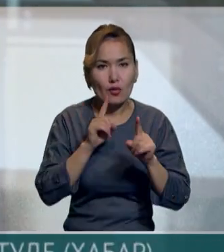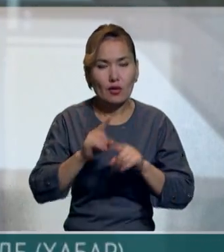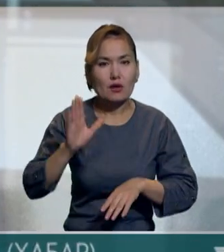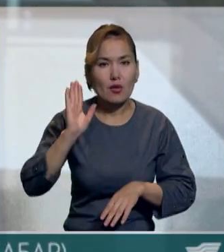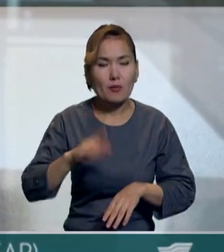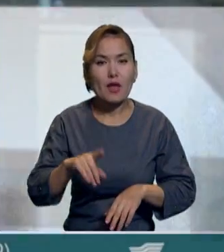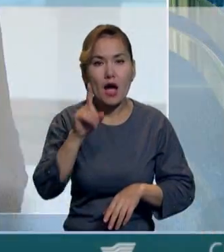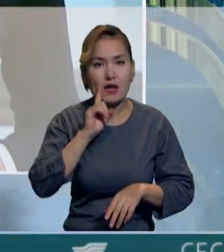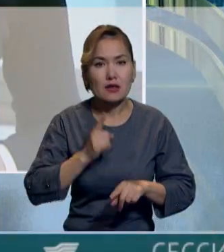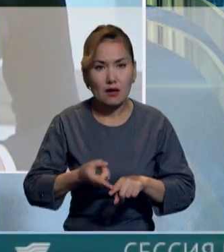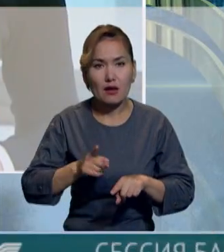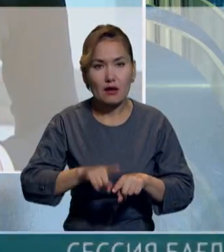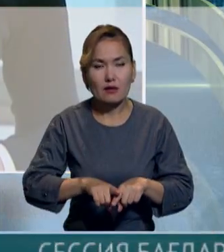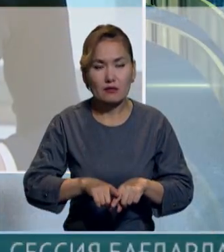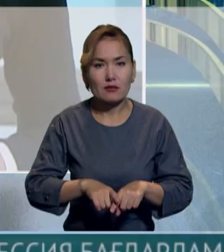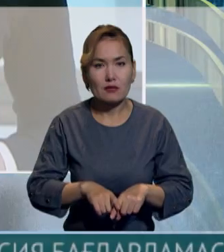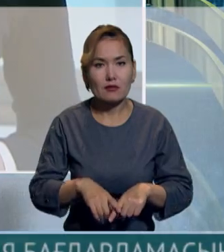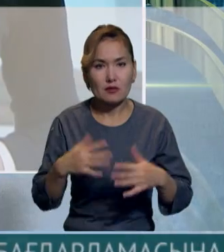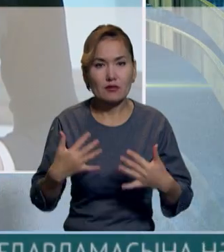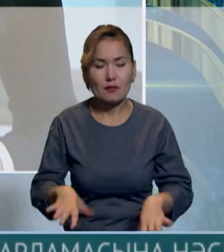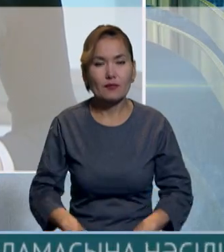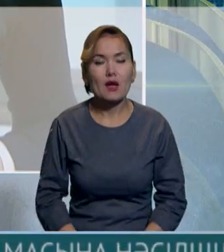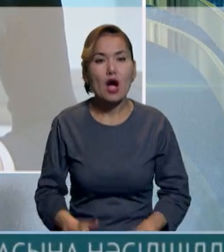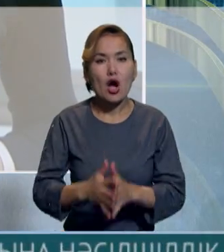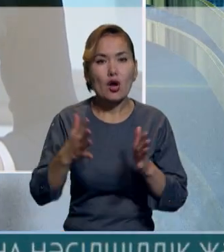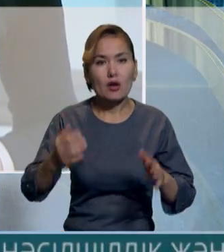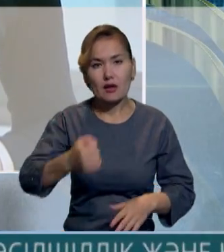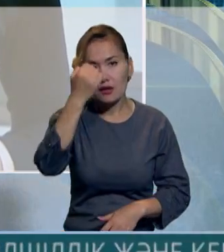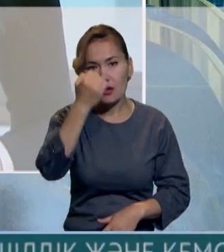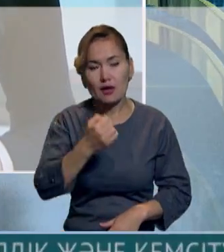әзірге менде осы, Сағыныш. Рахмет, Гүлжан. Өзге де тақырыптарға ойыссақ.